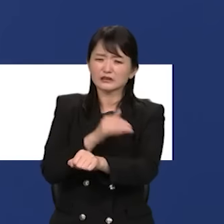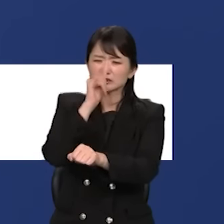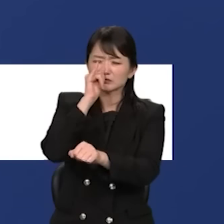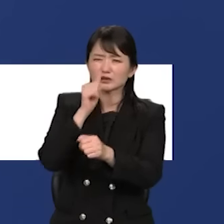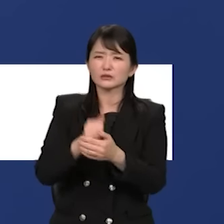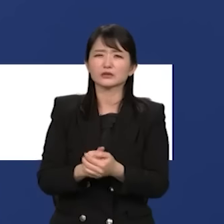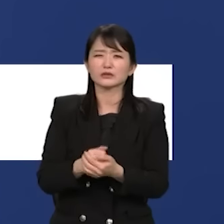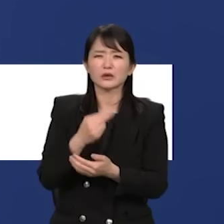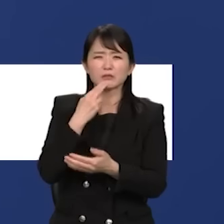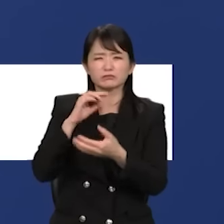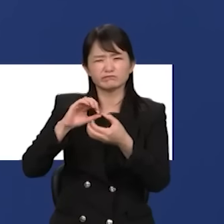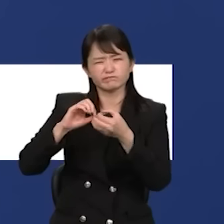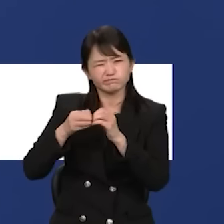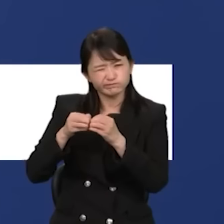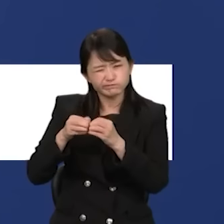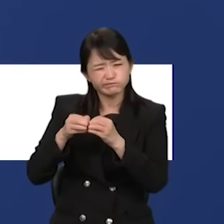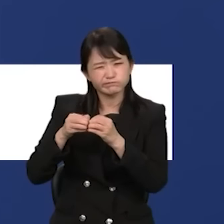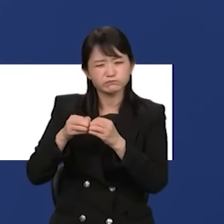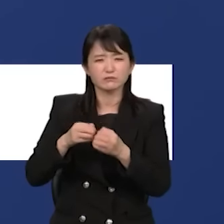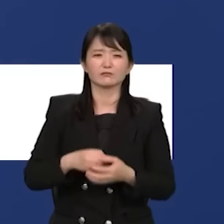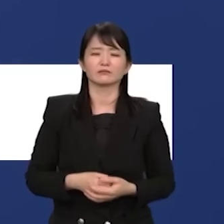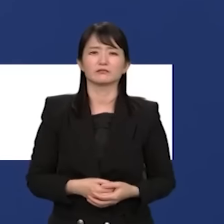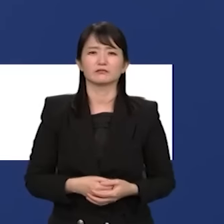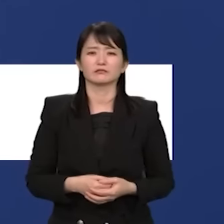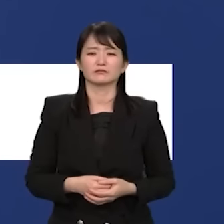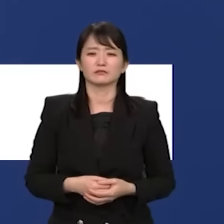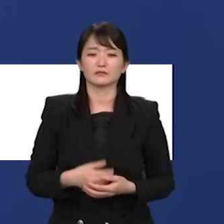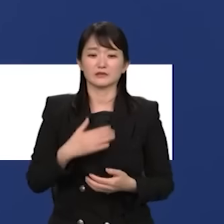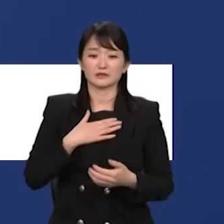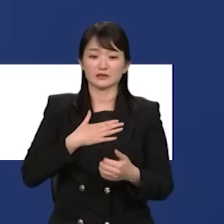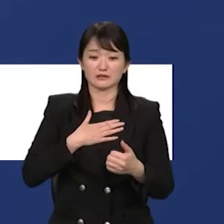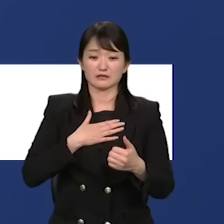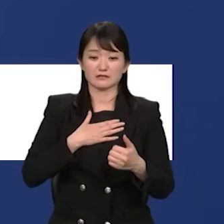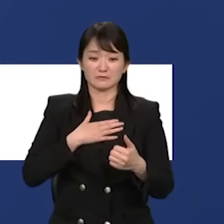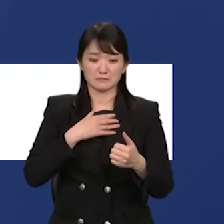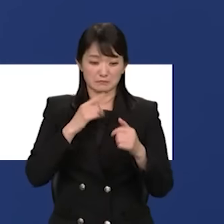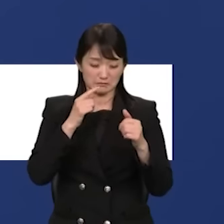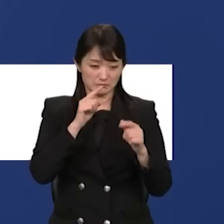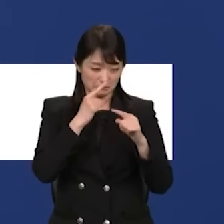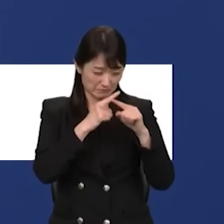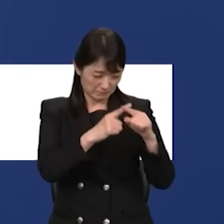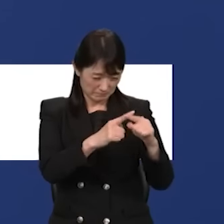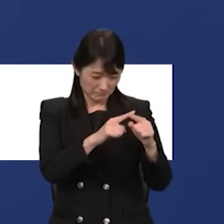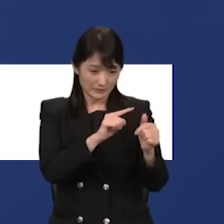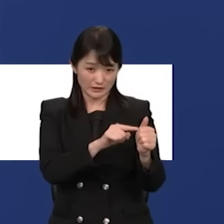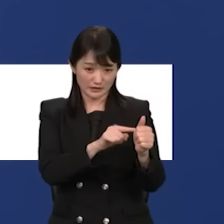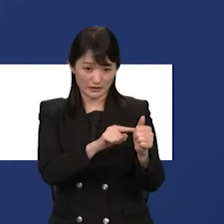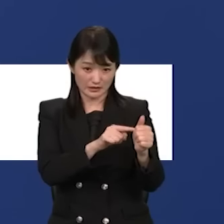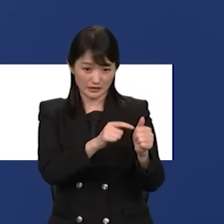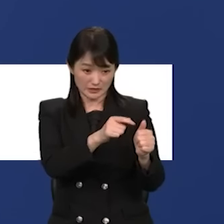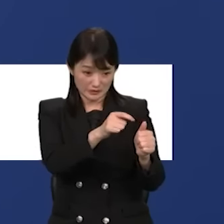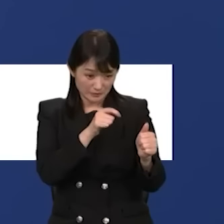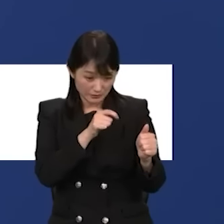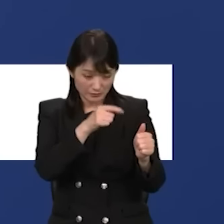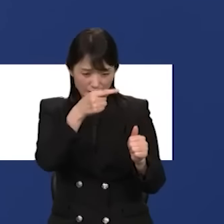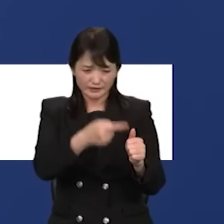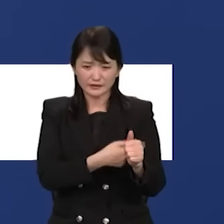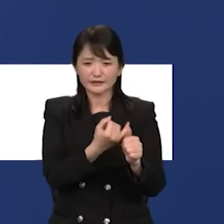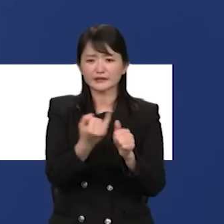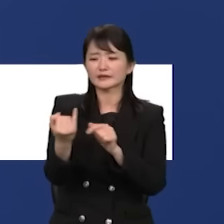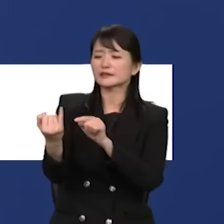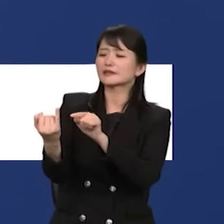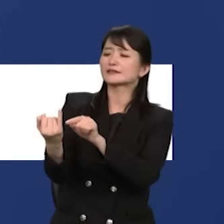것까지 만들어서 그야말로 저를 타겟으로 해서 우리 제 처를 많이